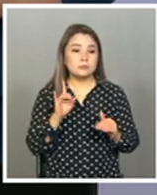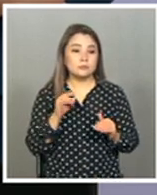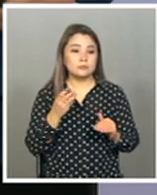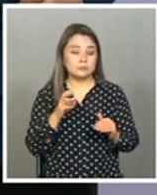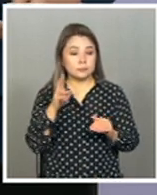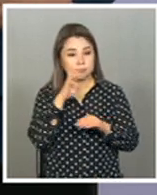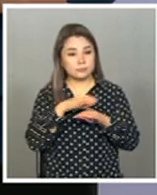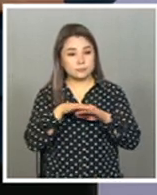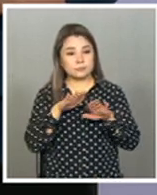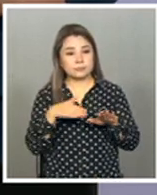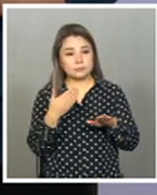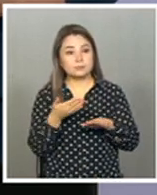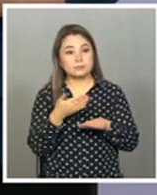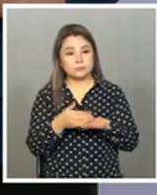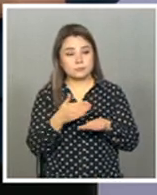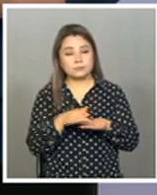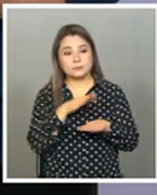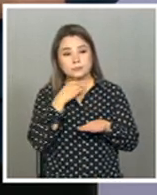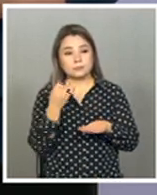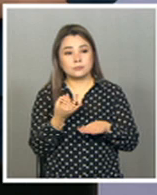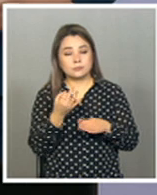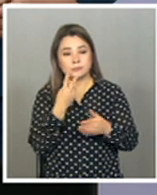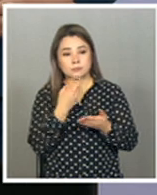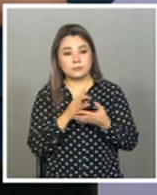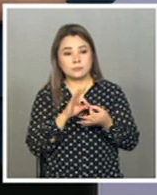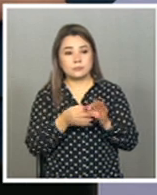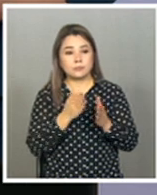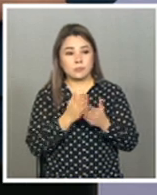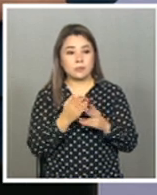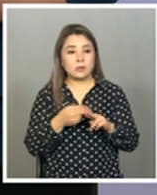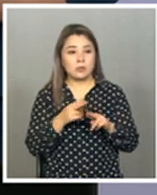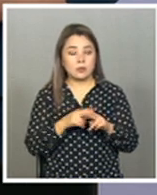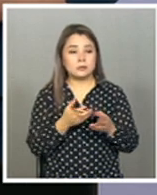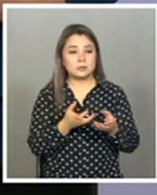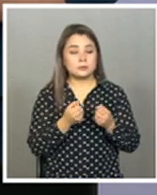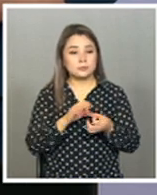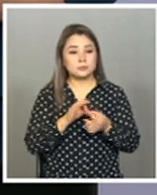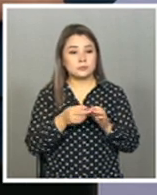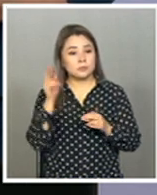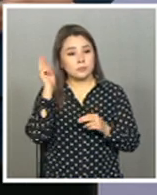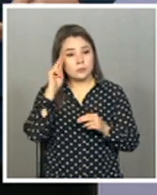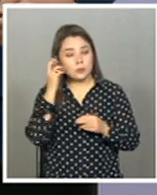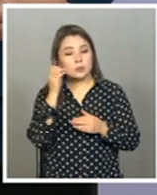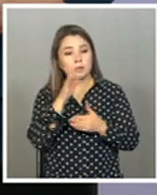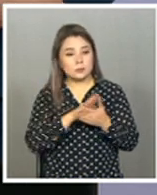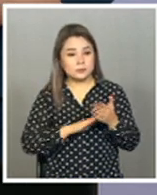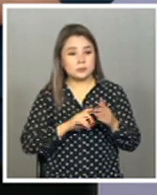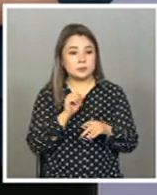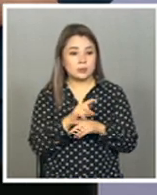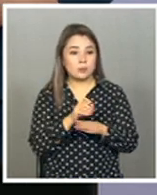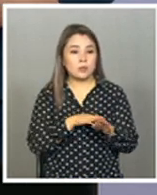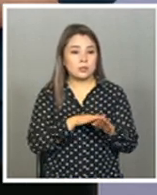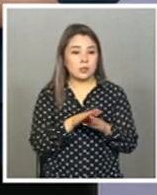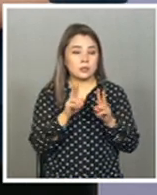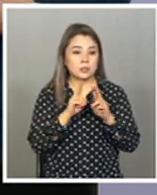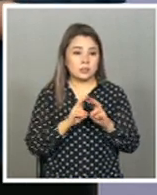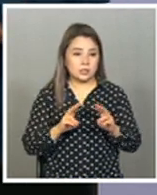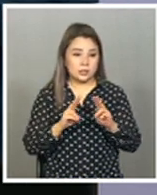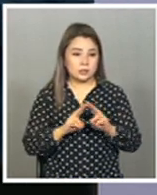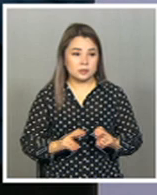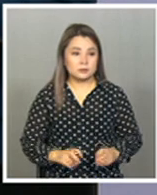туралы біраз деректерді қарастырдыңыздар. Енді алған білімдерімізді ары қарай тапсырмалармен тексеріп көрейік.